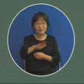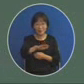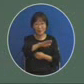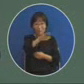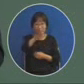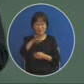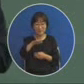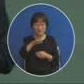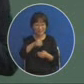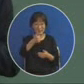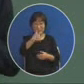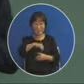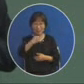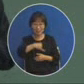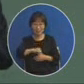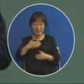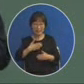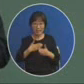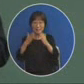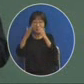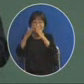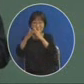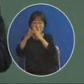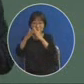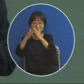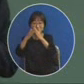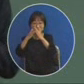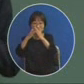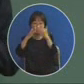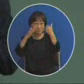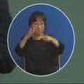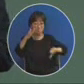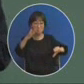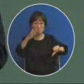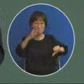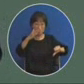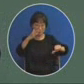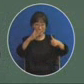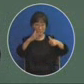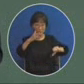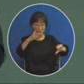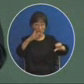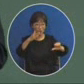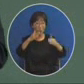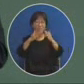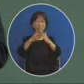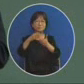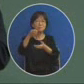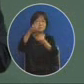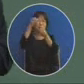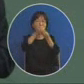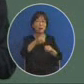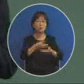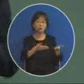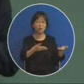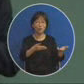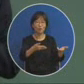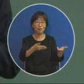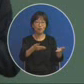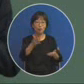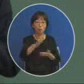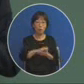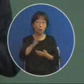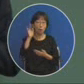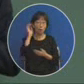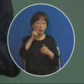됩니다. Inheritance for your child. 여러분 자녀가 살다가 어느 날 거기서 나오게 됩니다. Then your child will live in that great home, and one day your child will also come out from